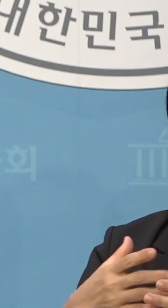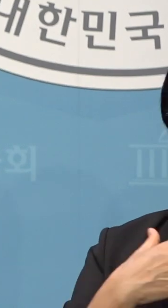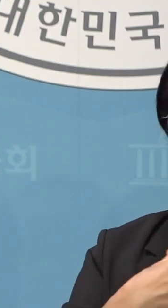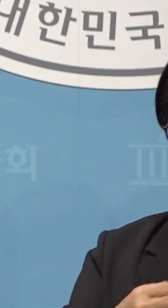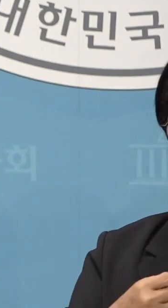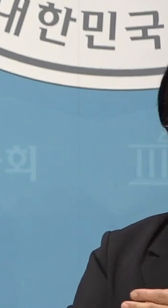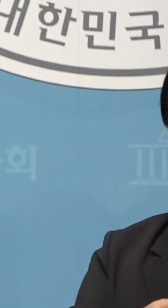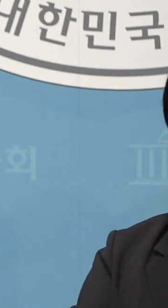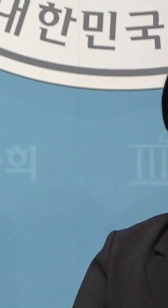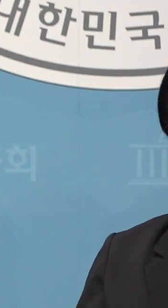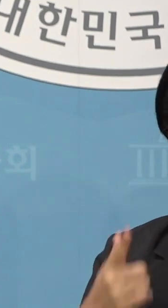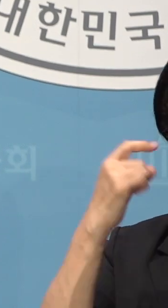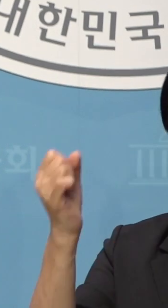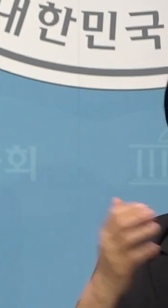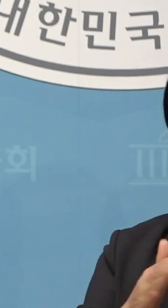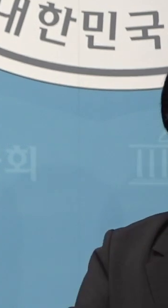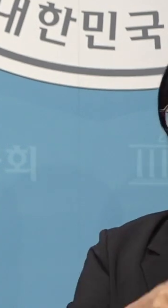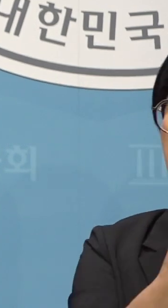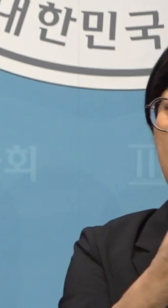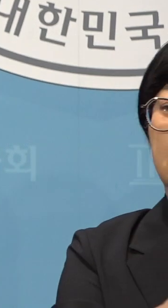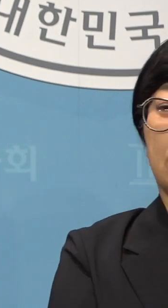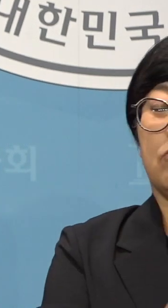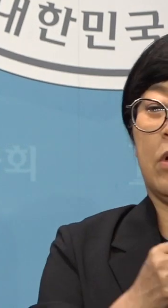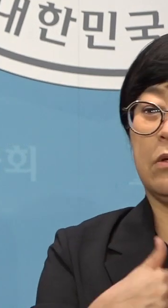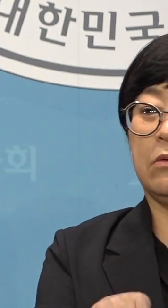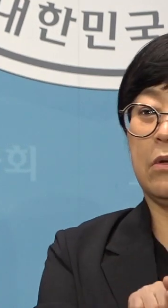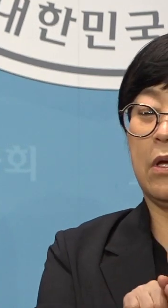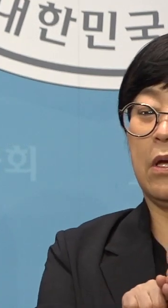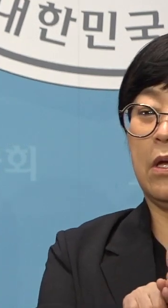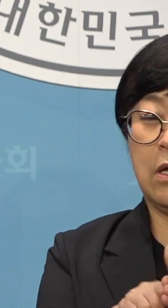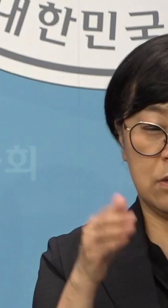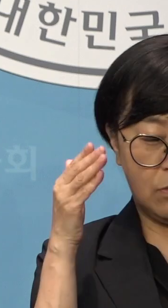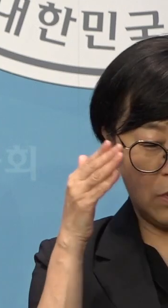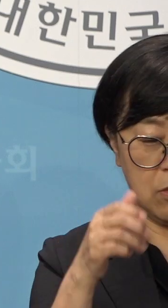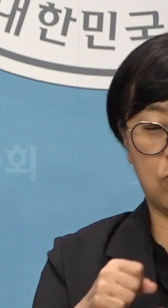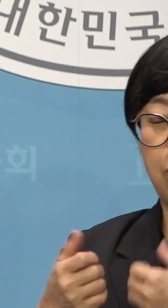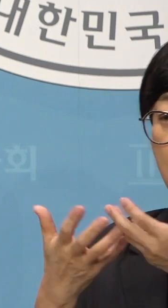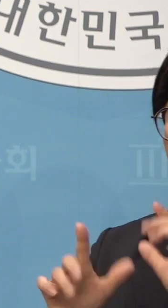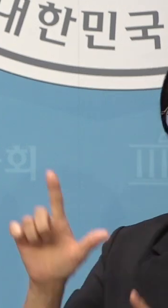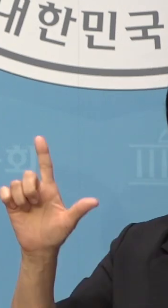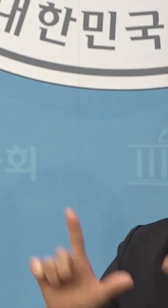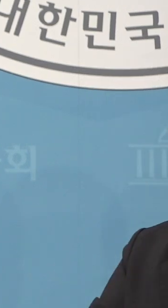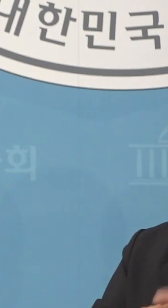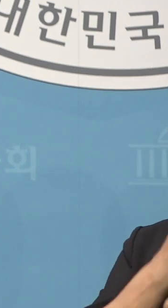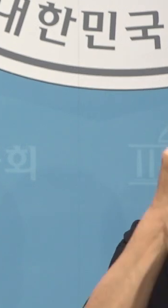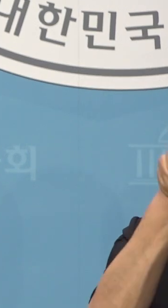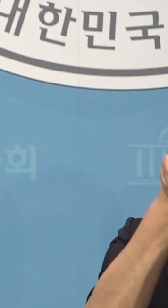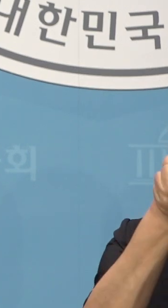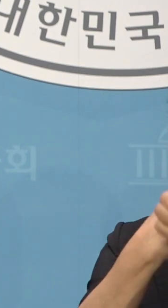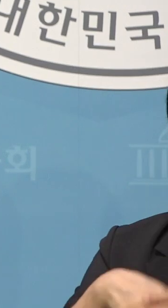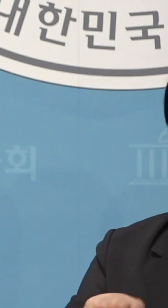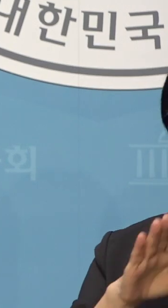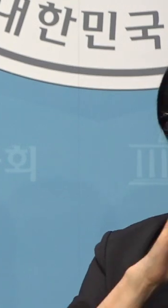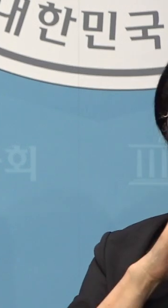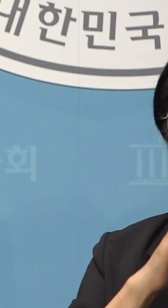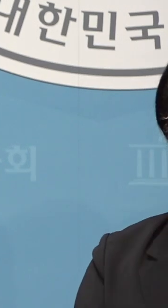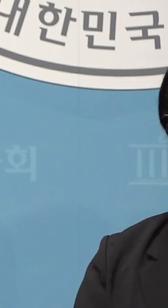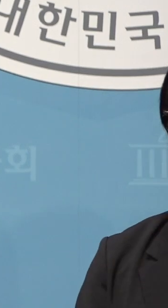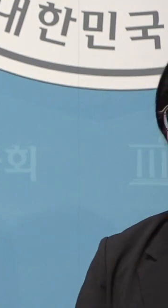안전을 도외시했던 해병대 1사단장을 구하기 위해 골몰하는 국방부의 행태는 정말 뻔뻔하며